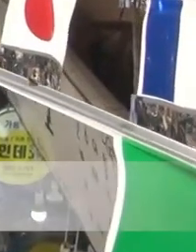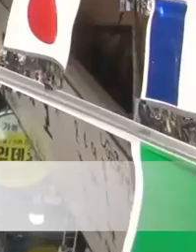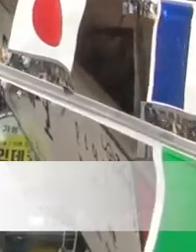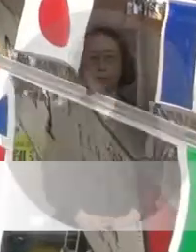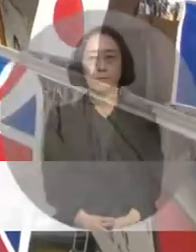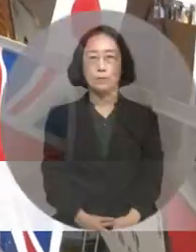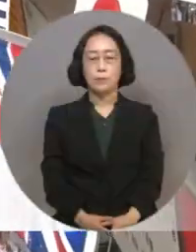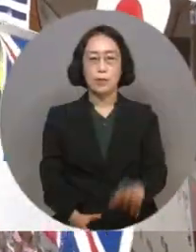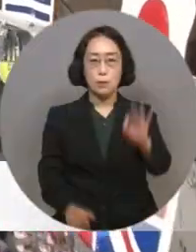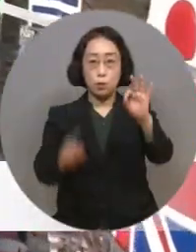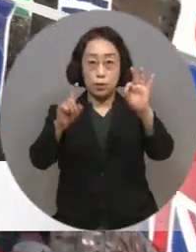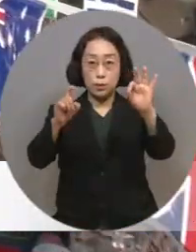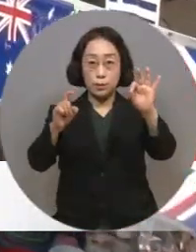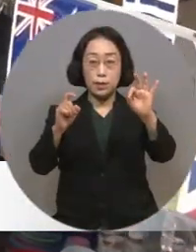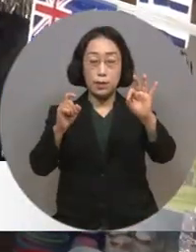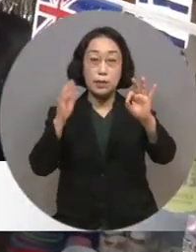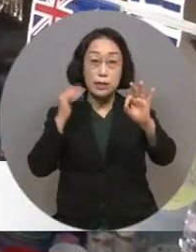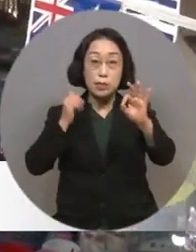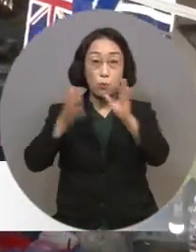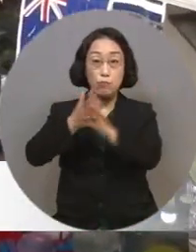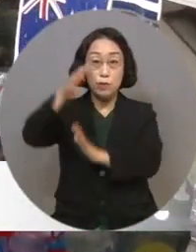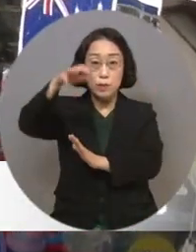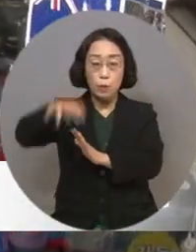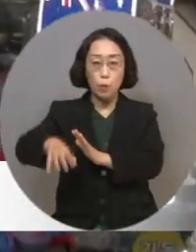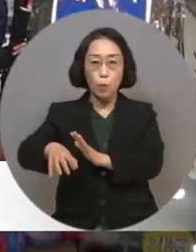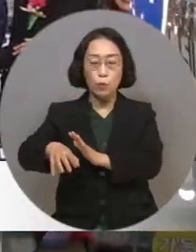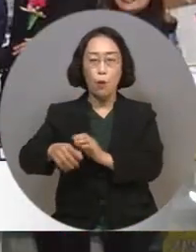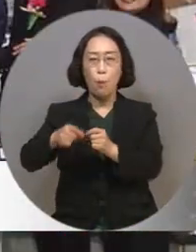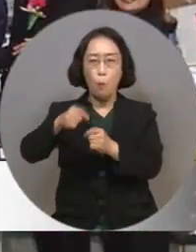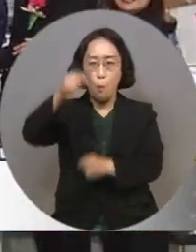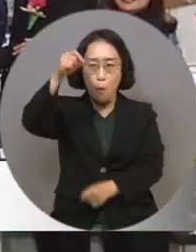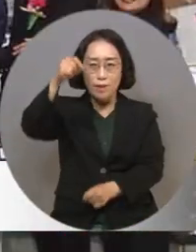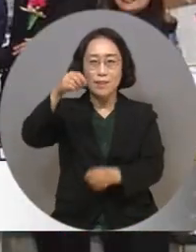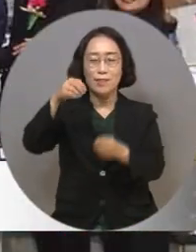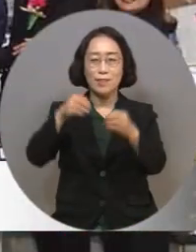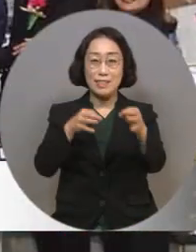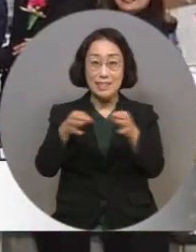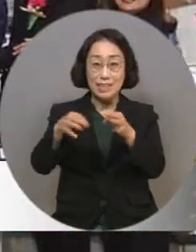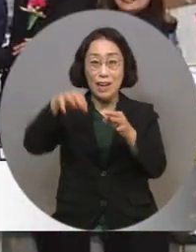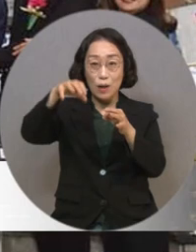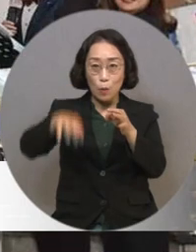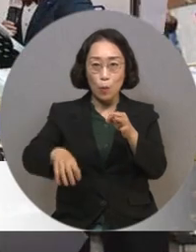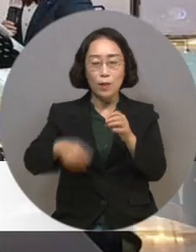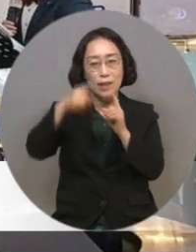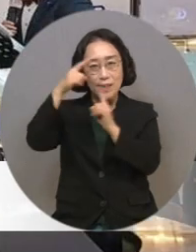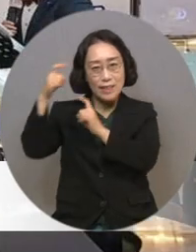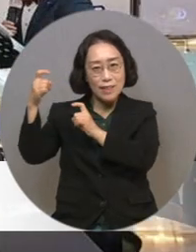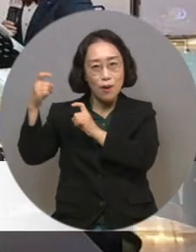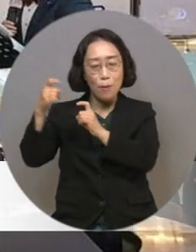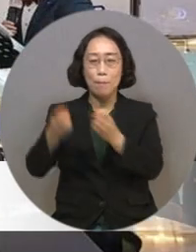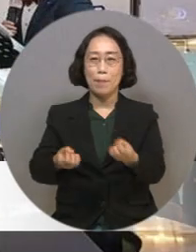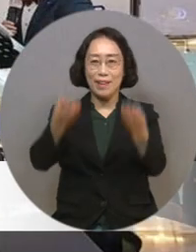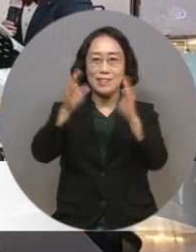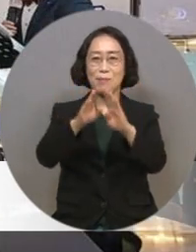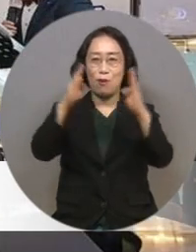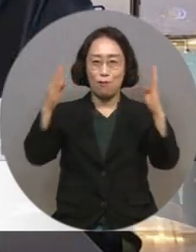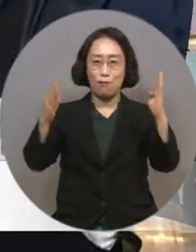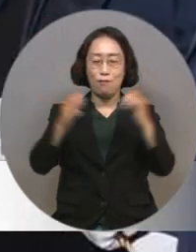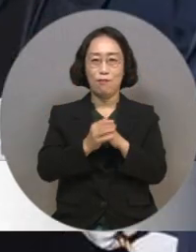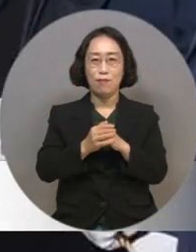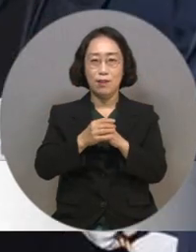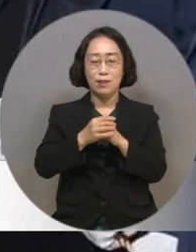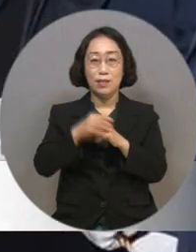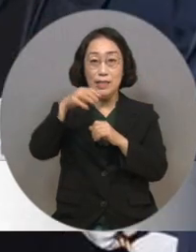지난 11일 의정부시의 재래시장, 제1시장입니다. 중앙부대에서는 기념행사가 한창입니다. 이날은